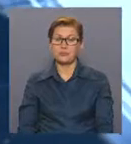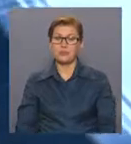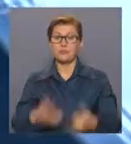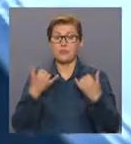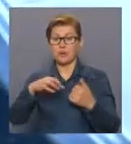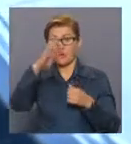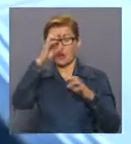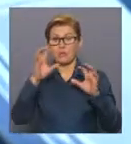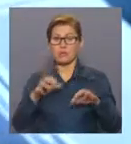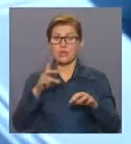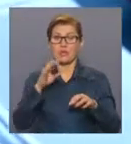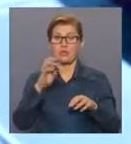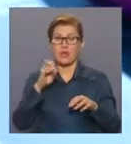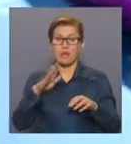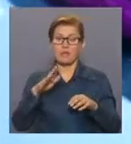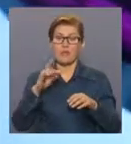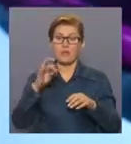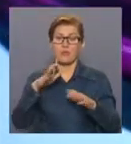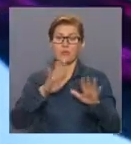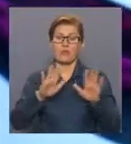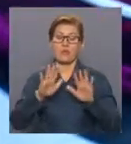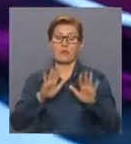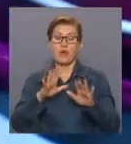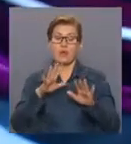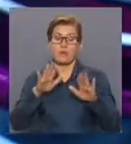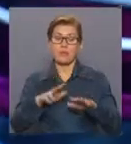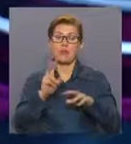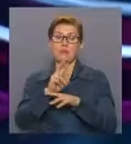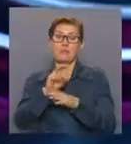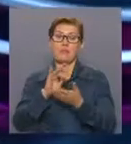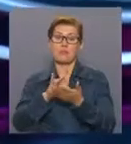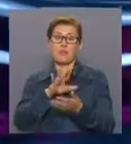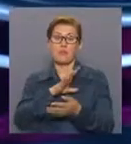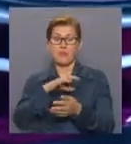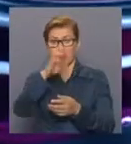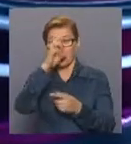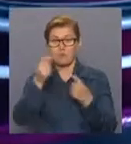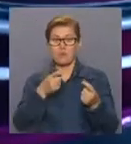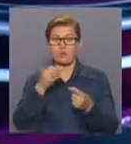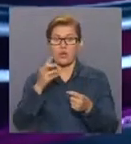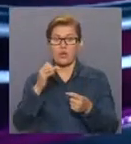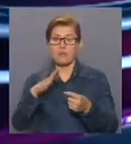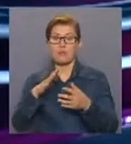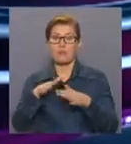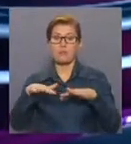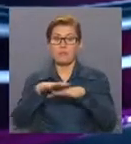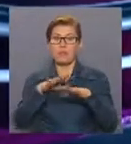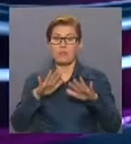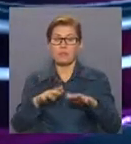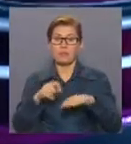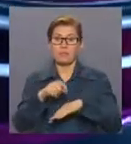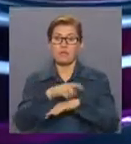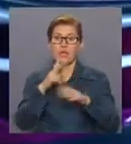Бүгін елбасы Нұрсұлтан Назарбаев Экспо көрме кешенін аралады. Мемлекет басшысы алдымен Нұр әлем павильонында болды. Ол